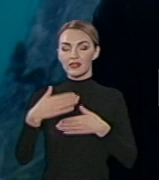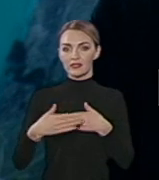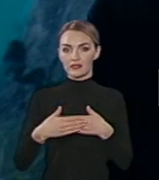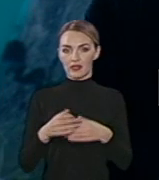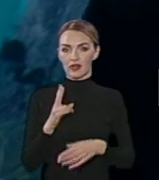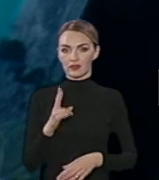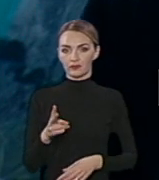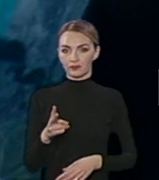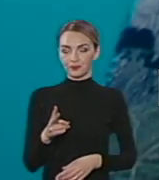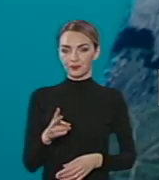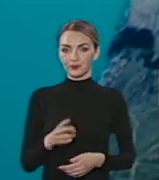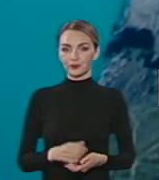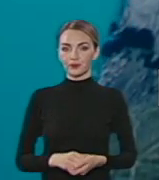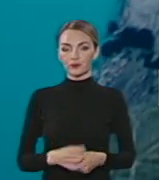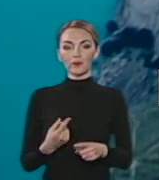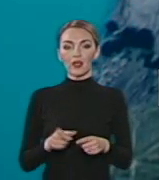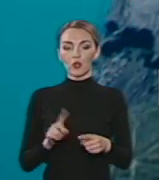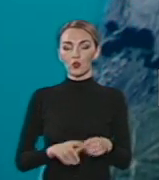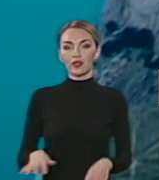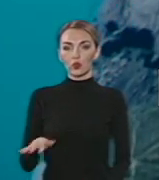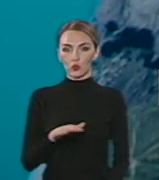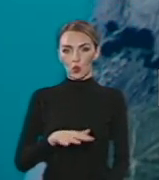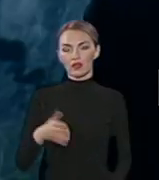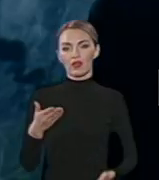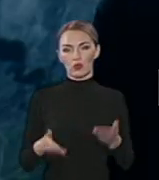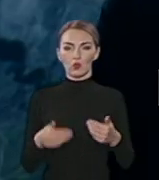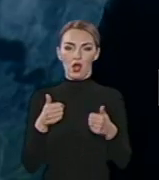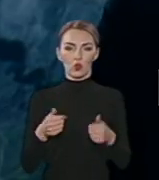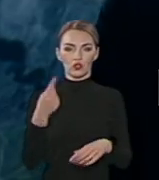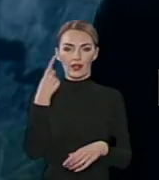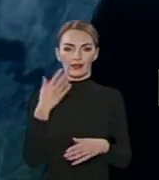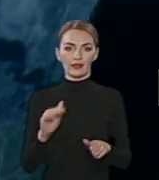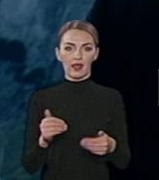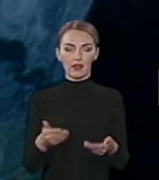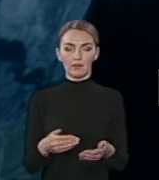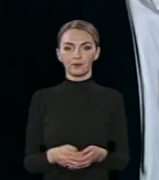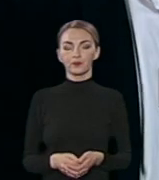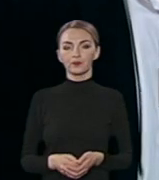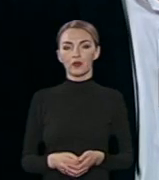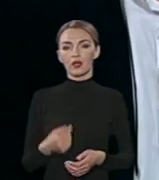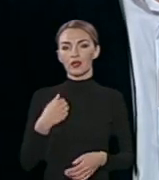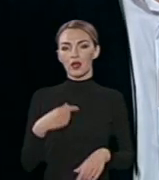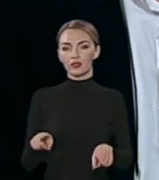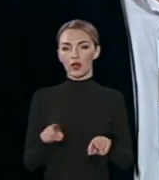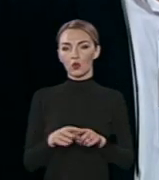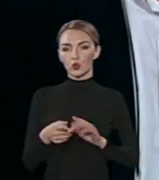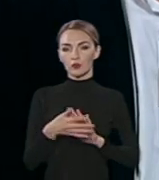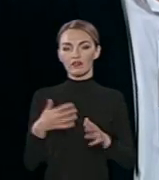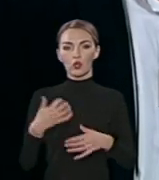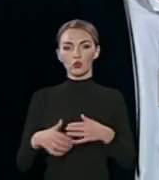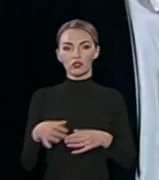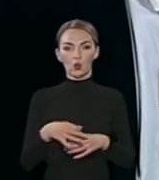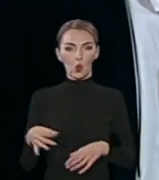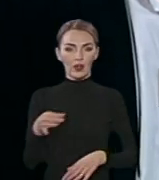максимально к этой территории, наверное, это хорошая идея. Я так розумію, що в Херсонській області